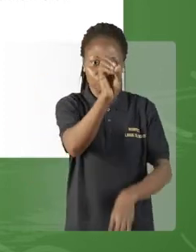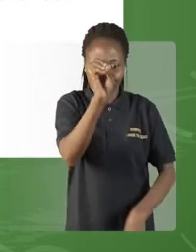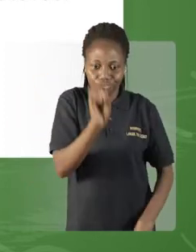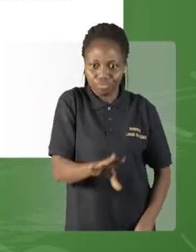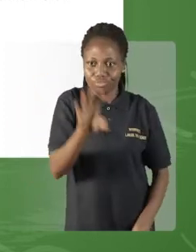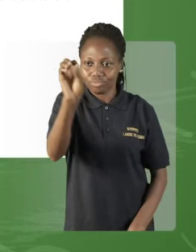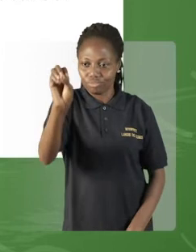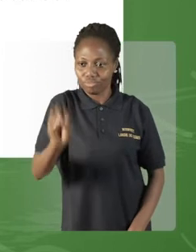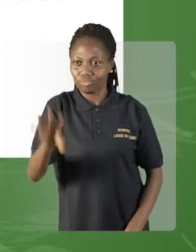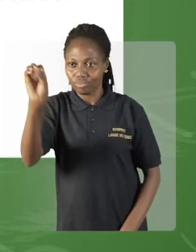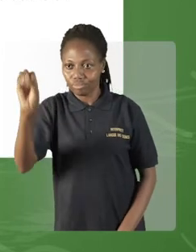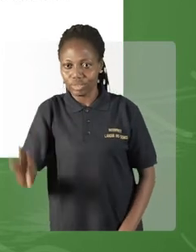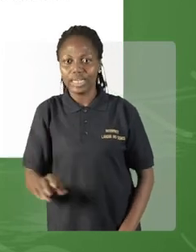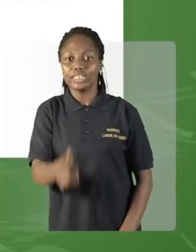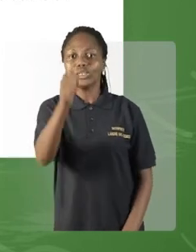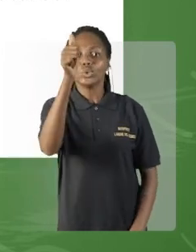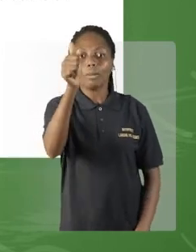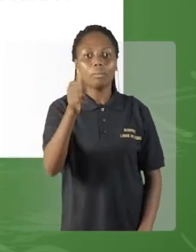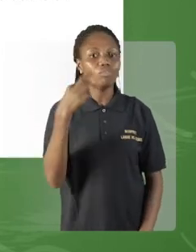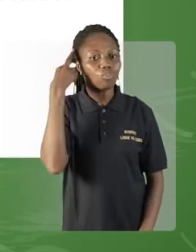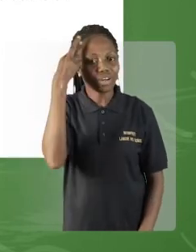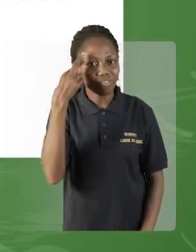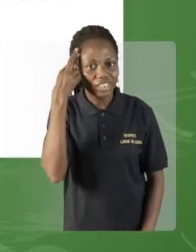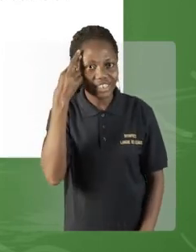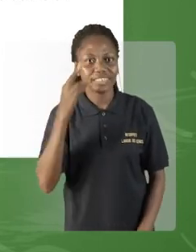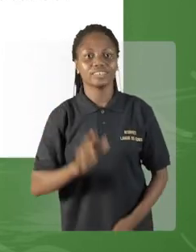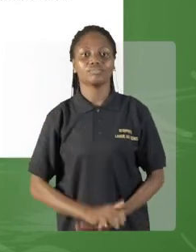Vous avez quelques instants pour traiter l'exercice.